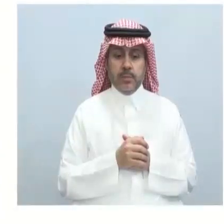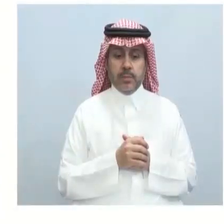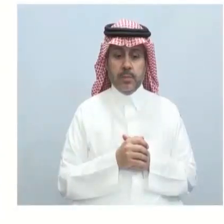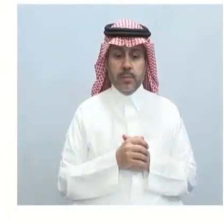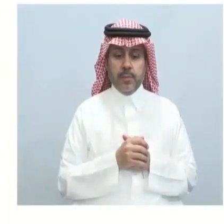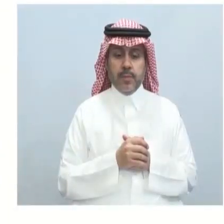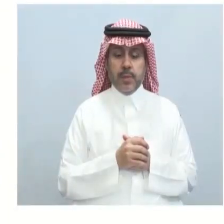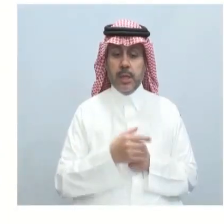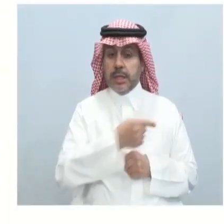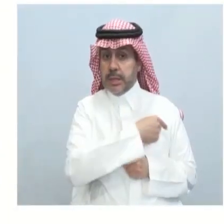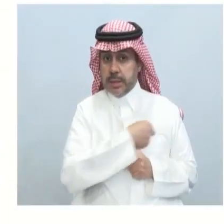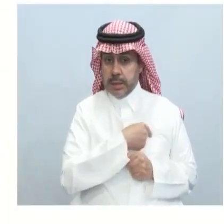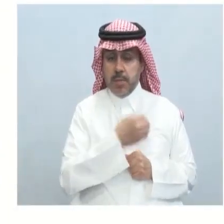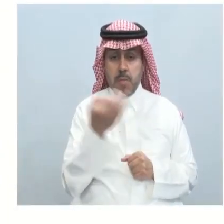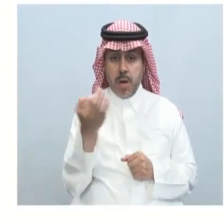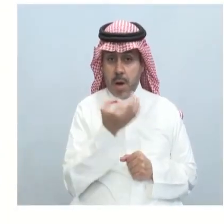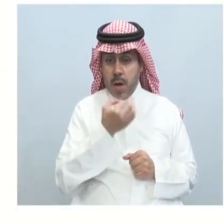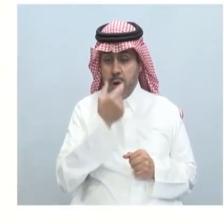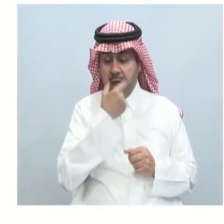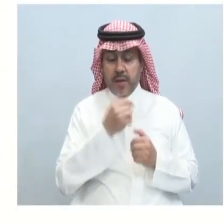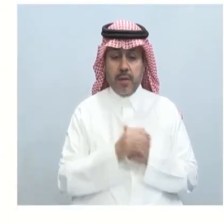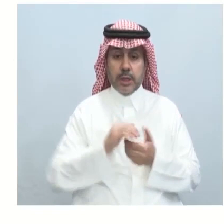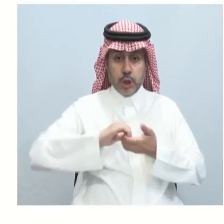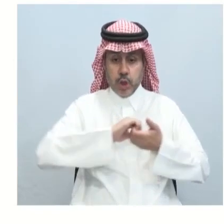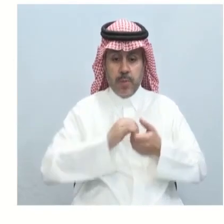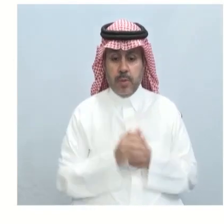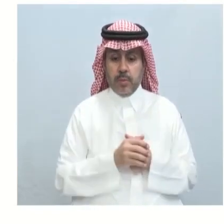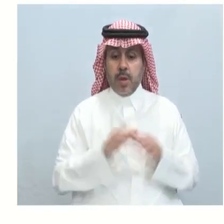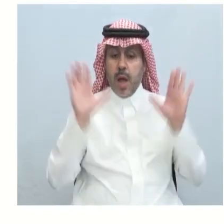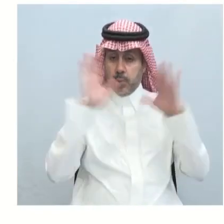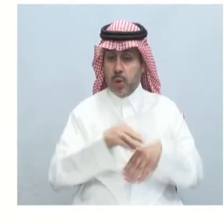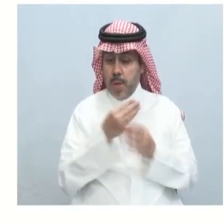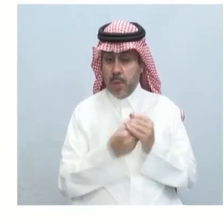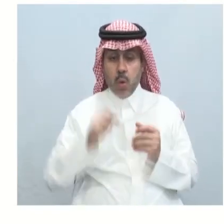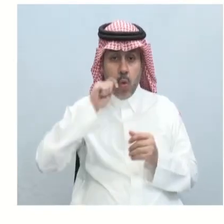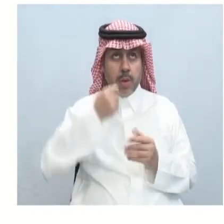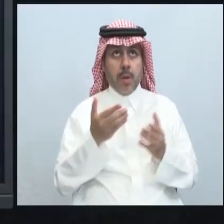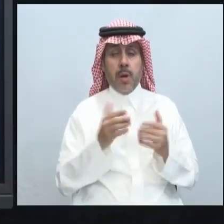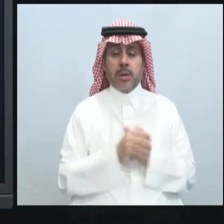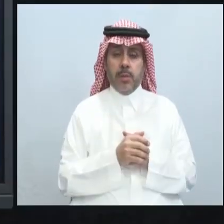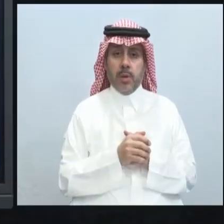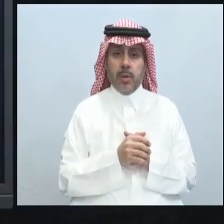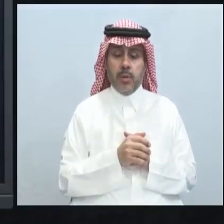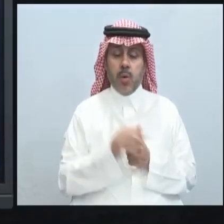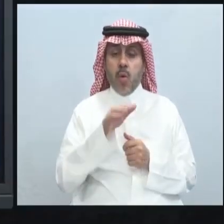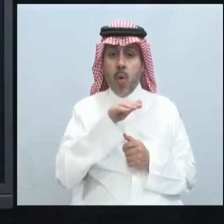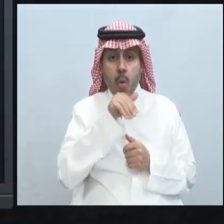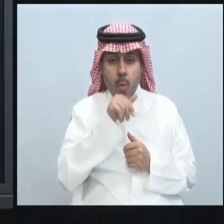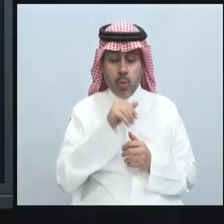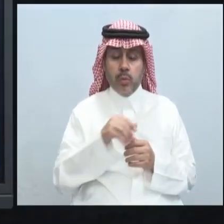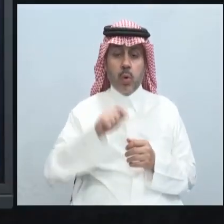ليت الان للتعريف براوي الحديث فهو عبد الله بن عمر ابن الخطاب هو وهو والده